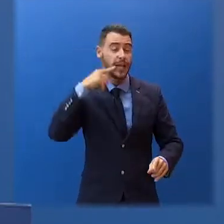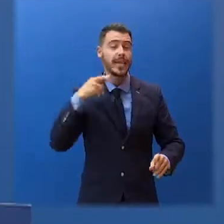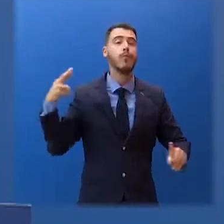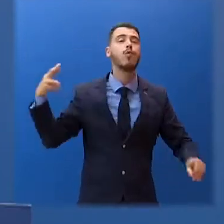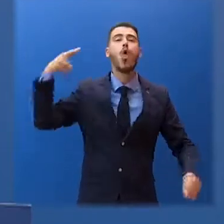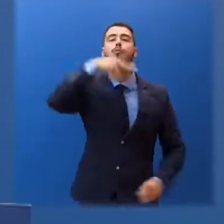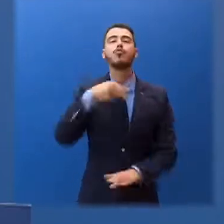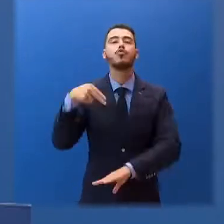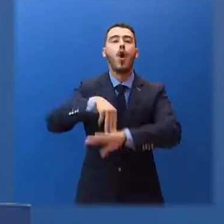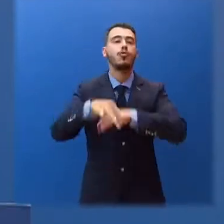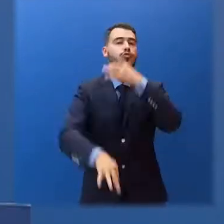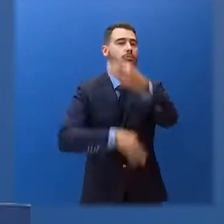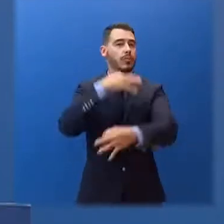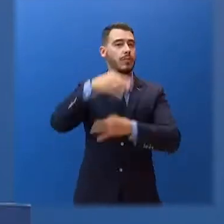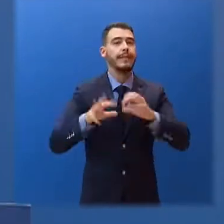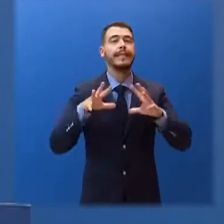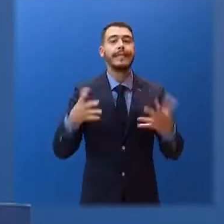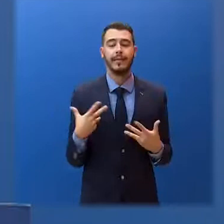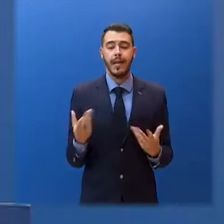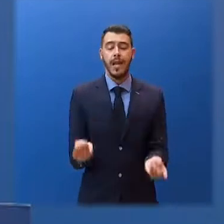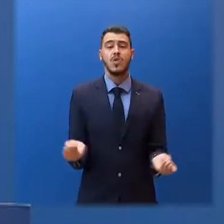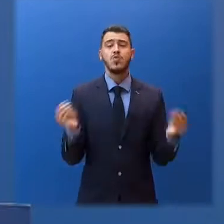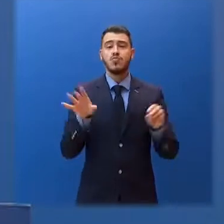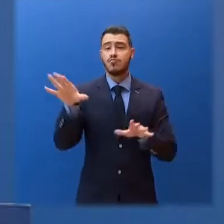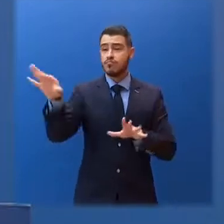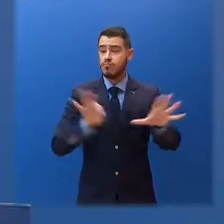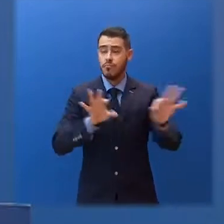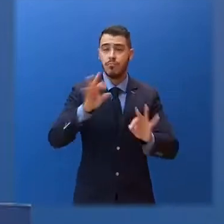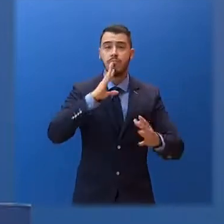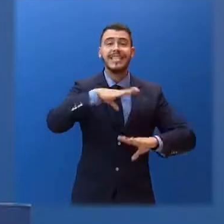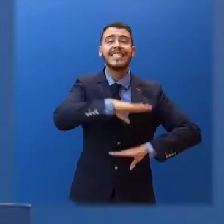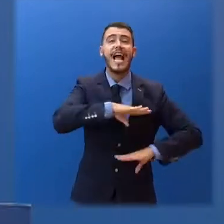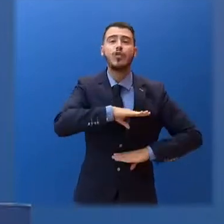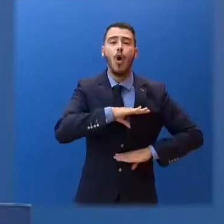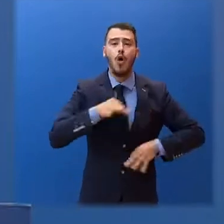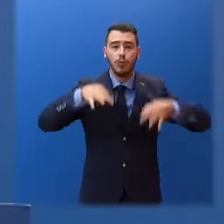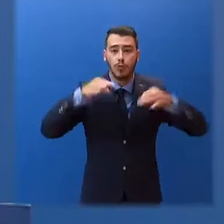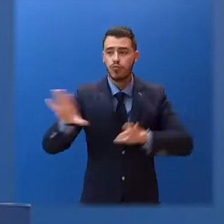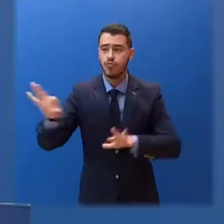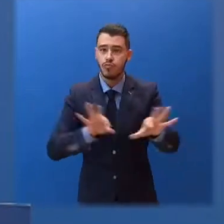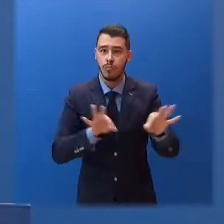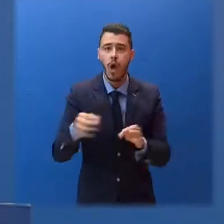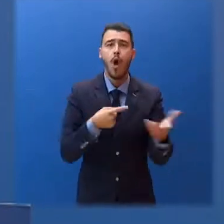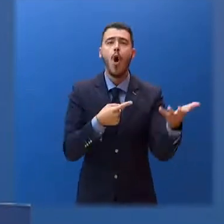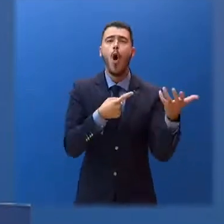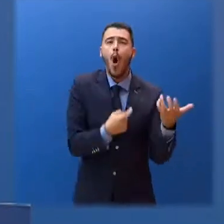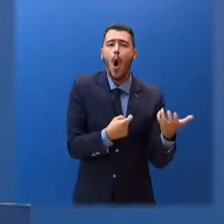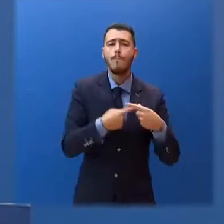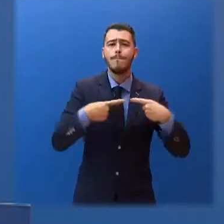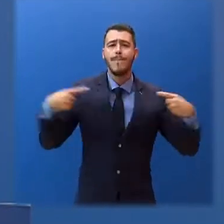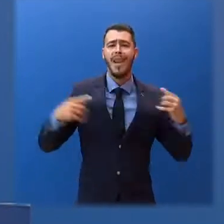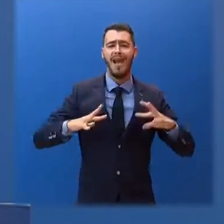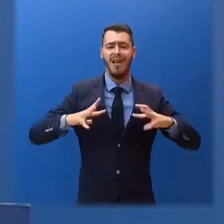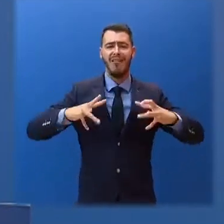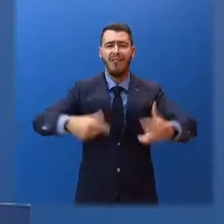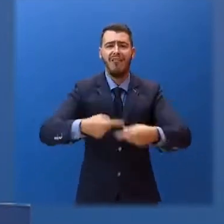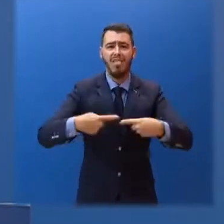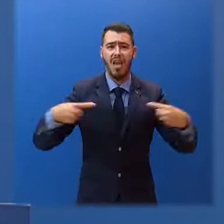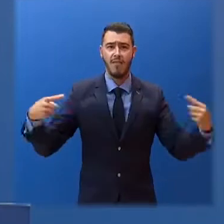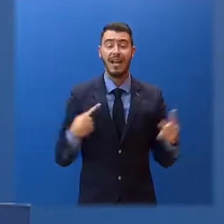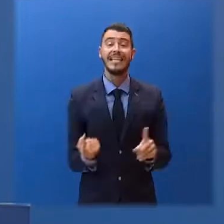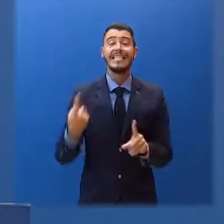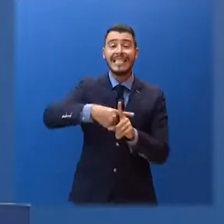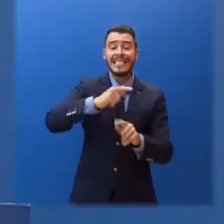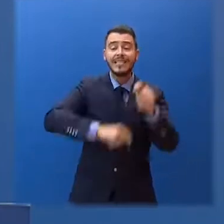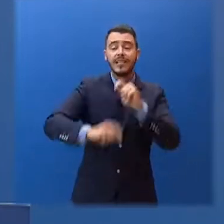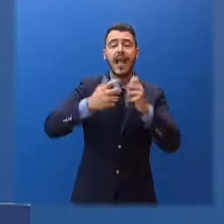Εξοπλιστικά προγράμματα, ενίσχυση του ανθρώπινου δυναμικού των ενόπλων δυνάμεων και ανάταξη της αμυντικής βιομηχανίας, που μπορεί